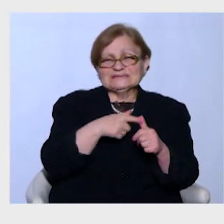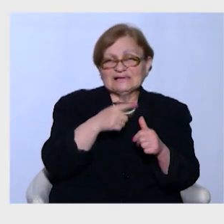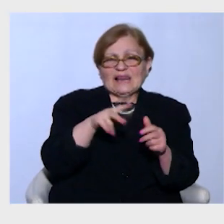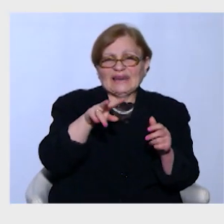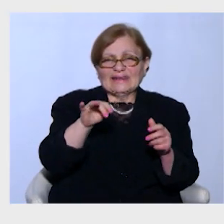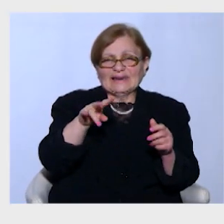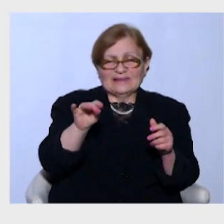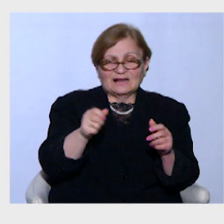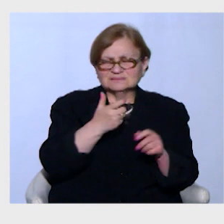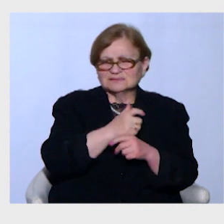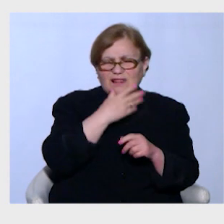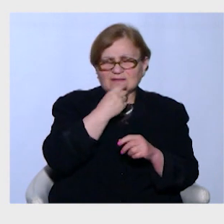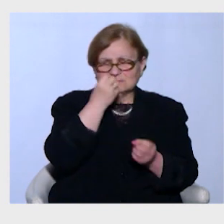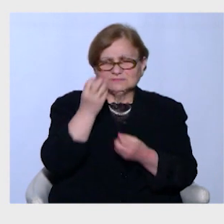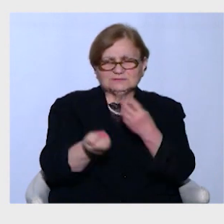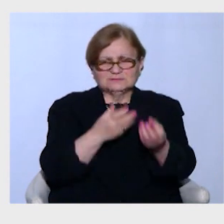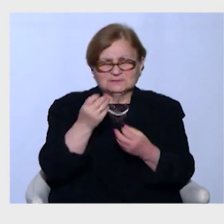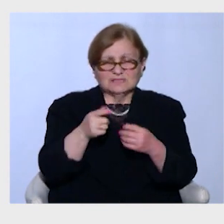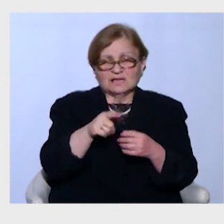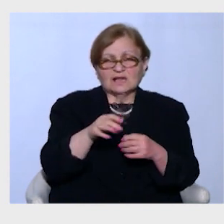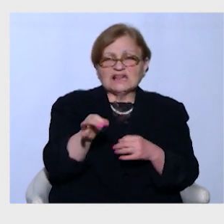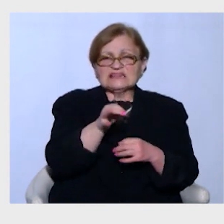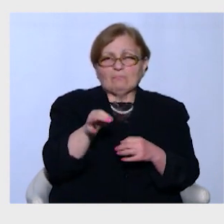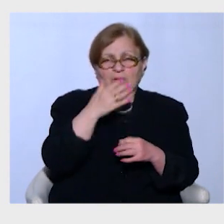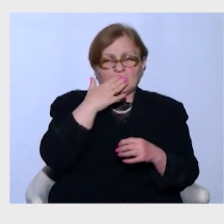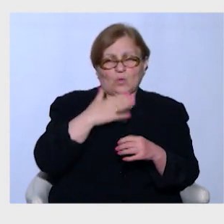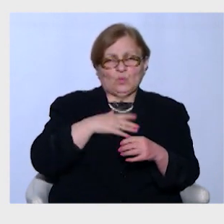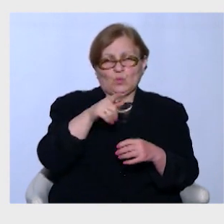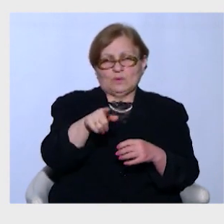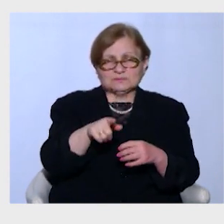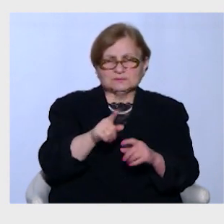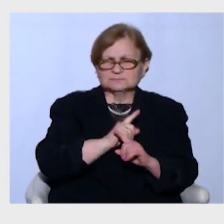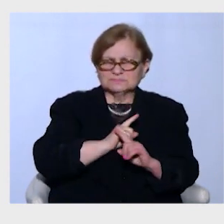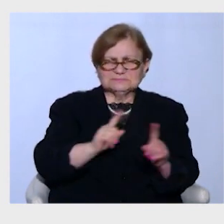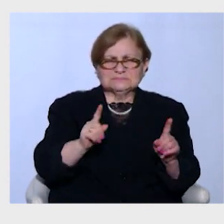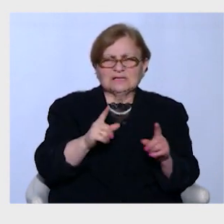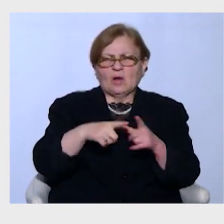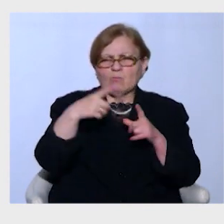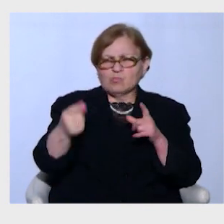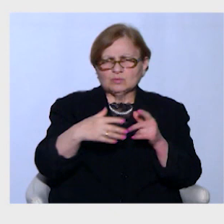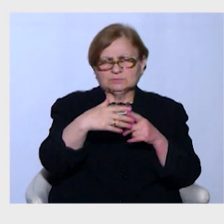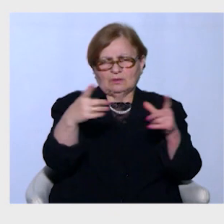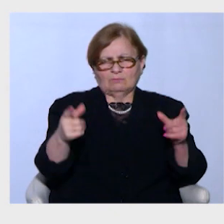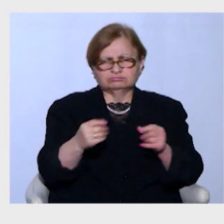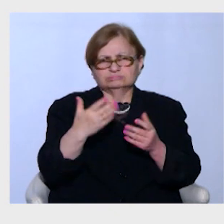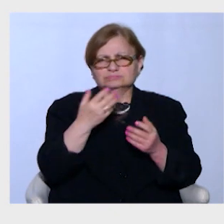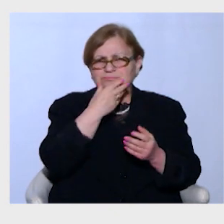რომელსაც ლამაზი ყვავილებიც აქვს და ძალიან ესეთი განსაკუთრებული ლამაზი ფოთლები.